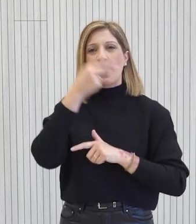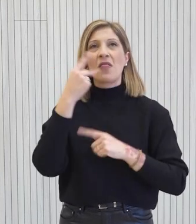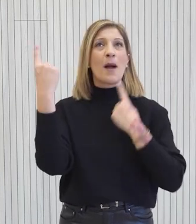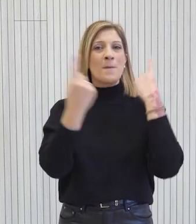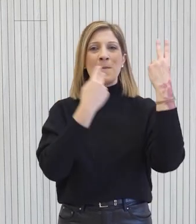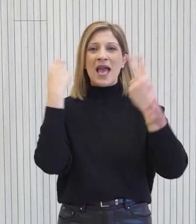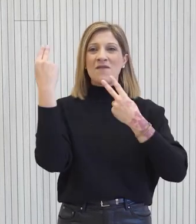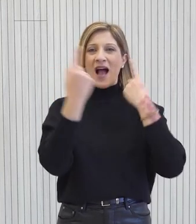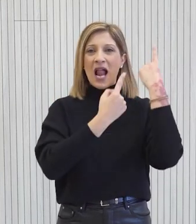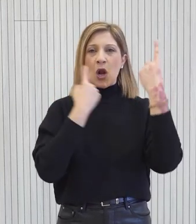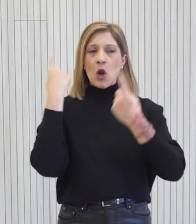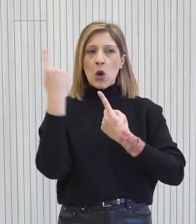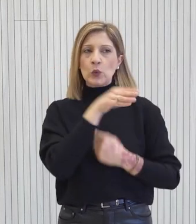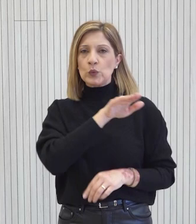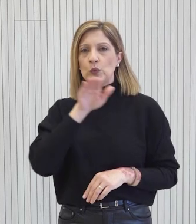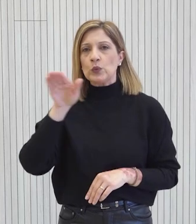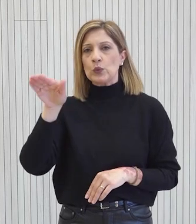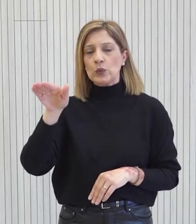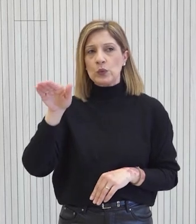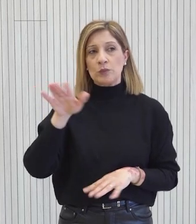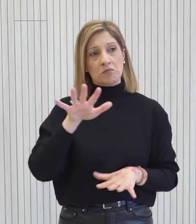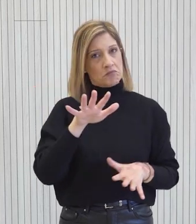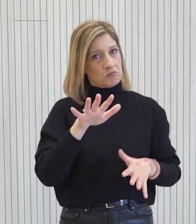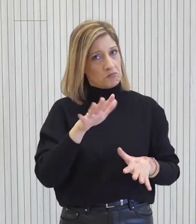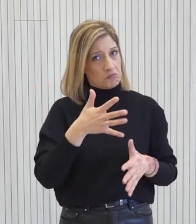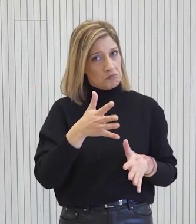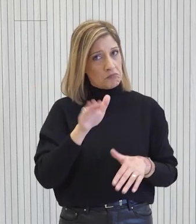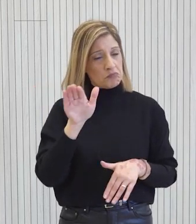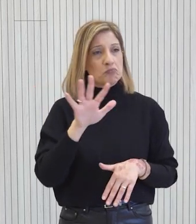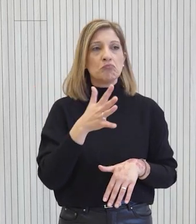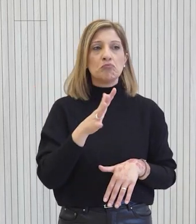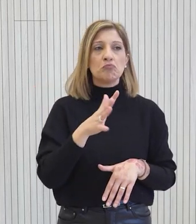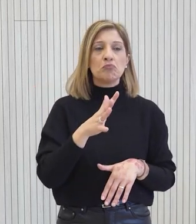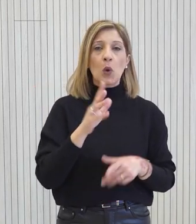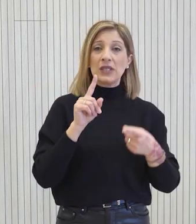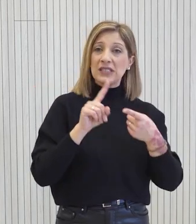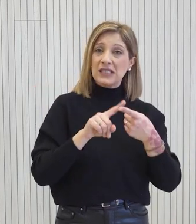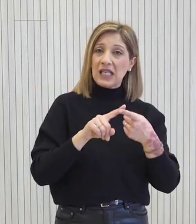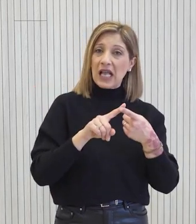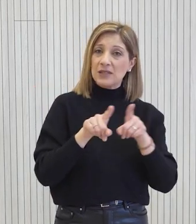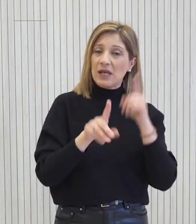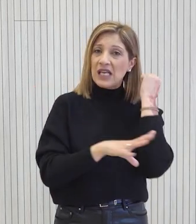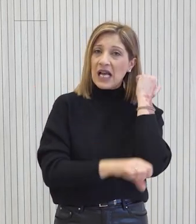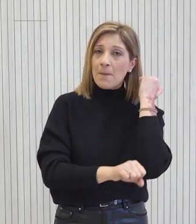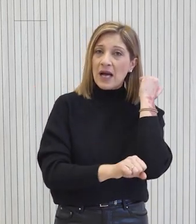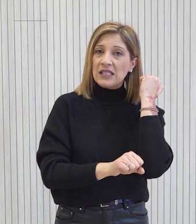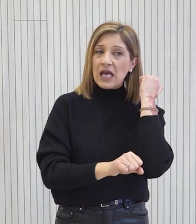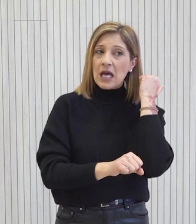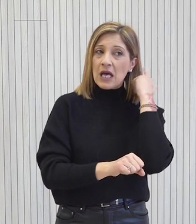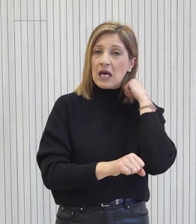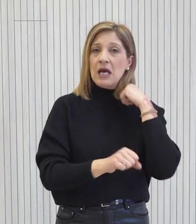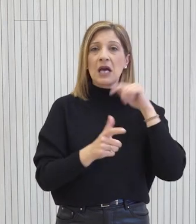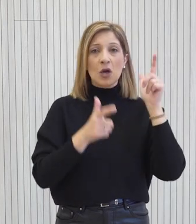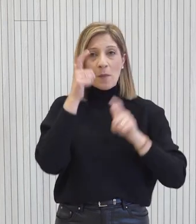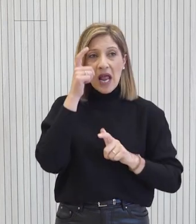κλίμα. Να υποθέσουμε ότι πιθανόν να υπάρξει κάποια συνάντηση με τον Γενικό Γραμματέα. Δεν γνωρίζω,